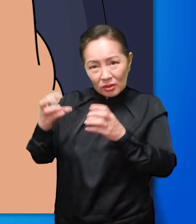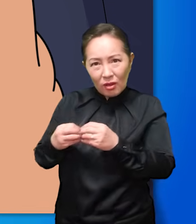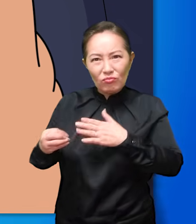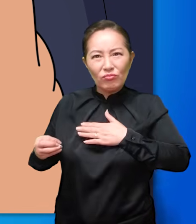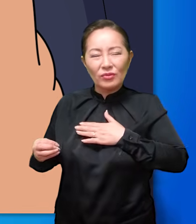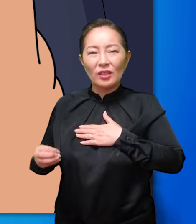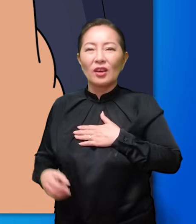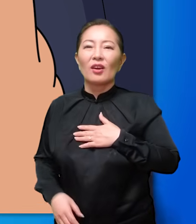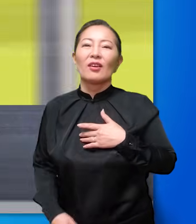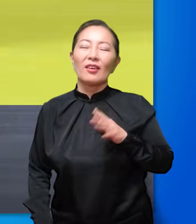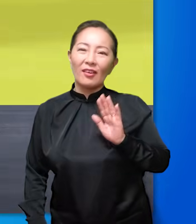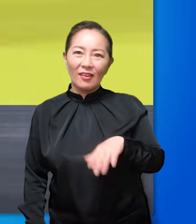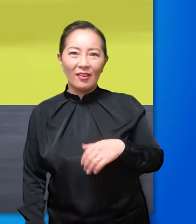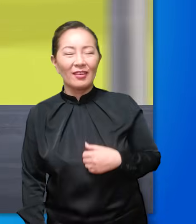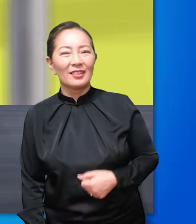Minecraft.